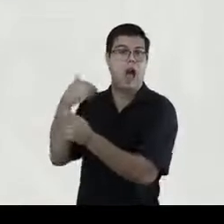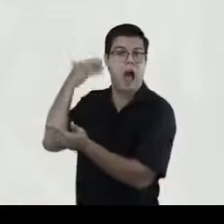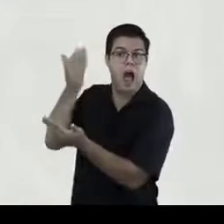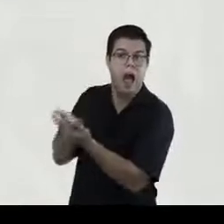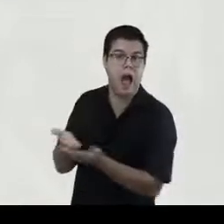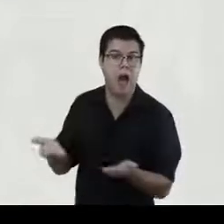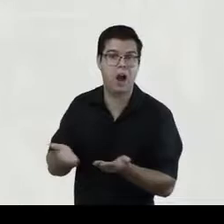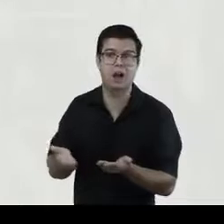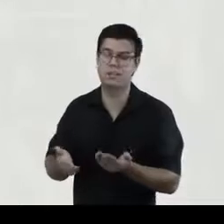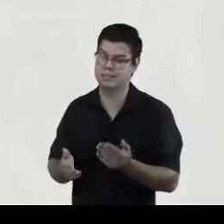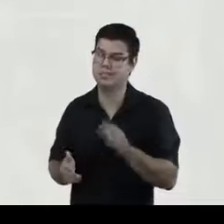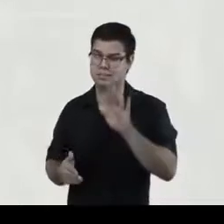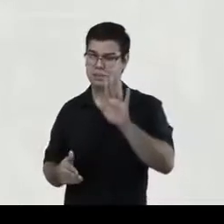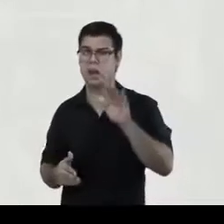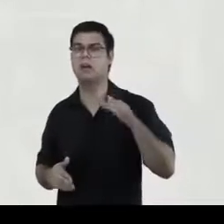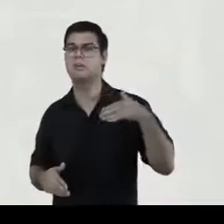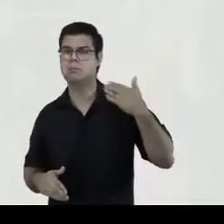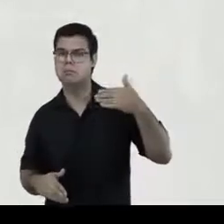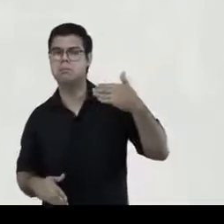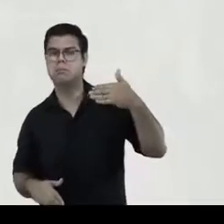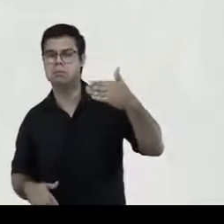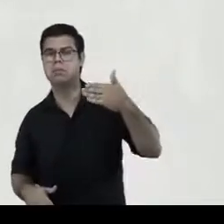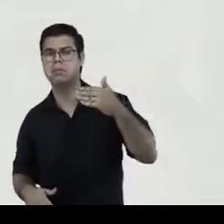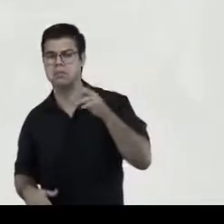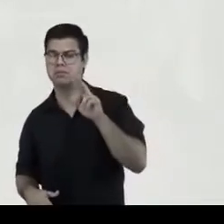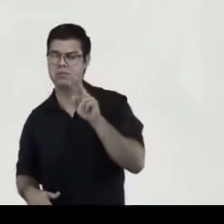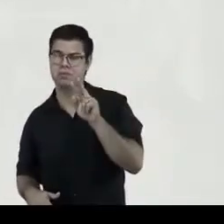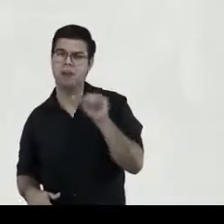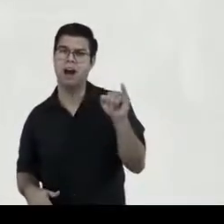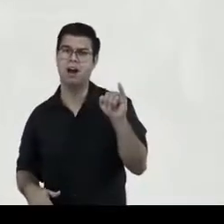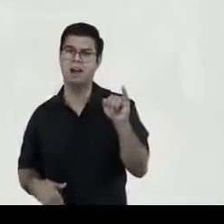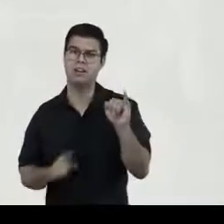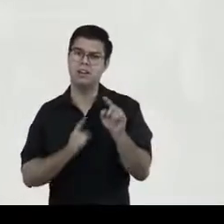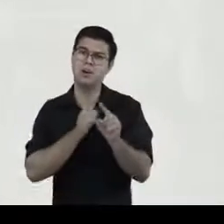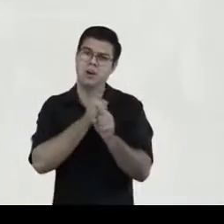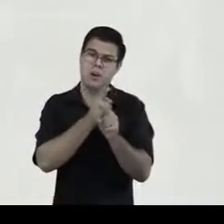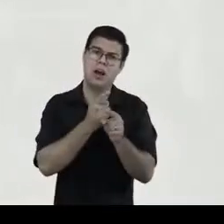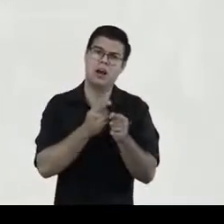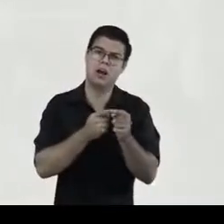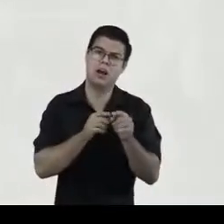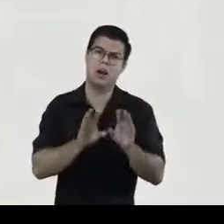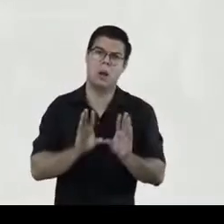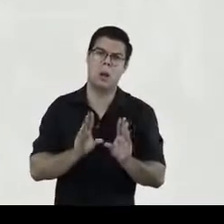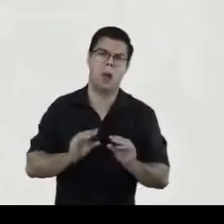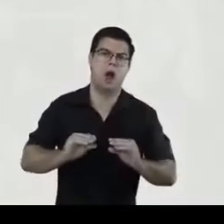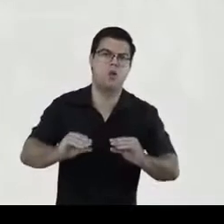des livres, on va bien savoir qui l'utilisait, où et quand. Suivante.